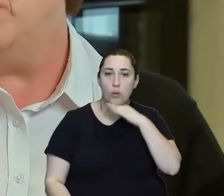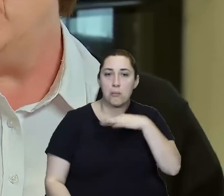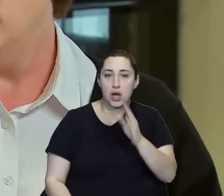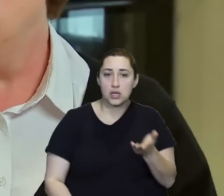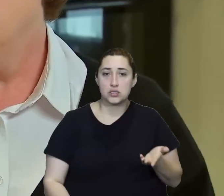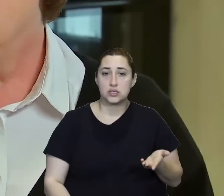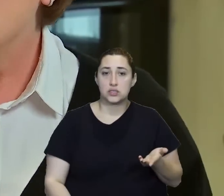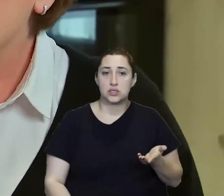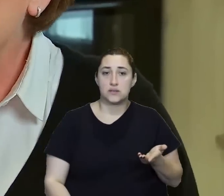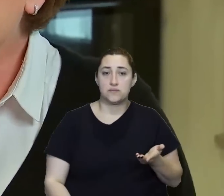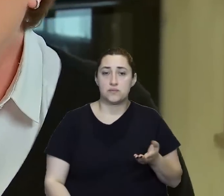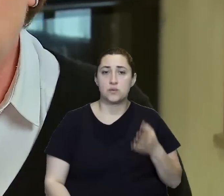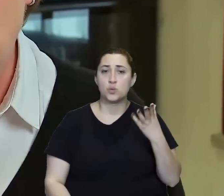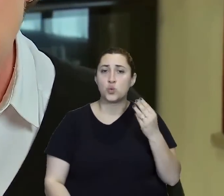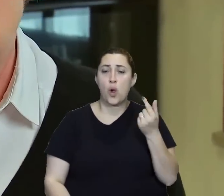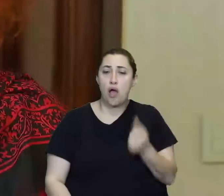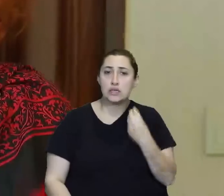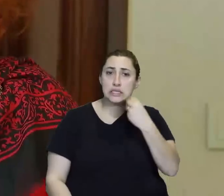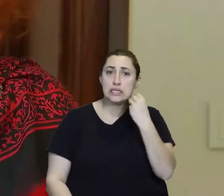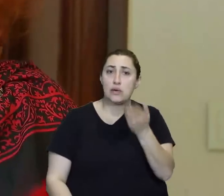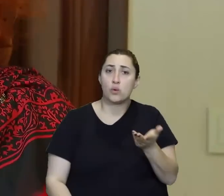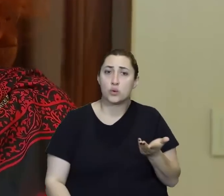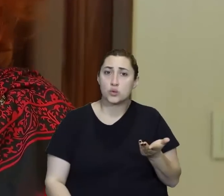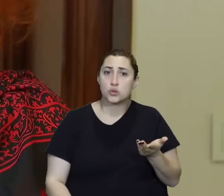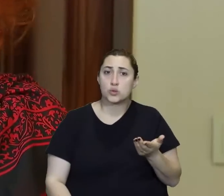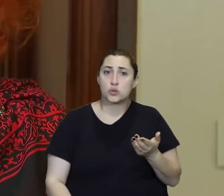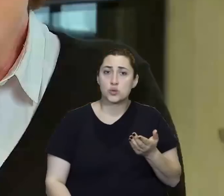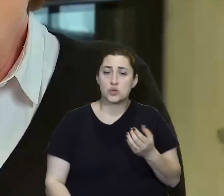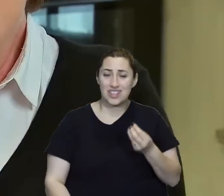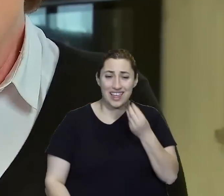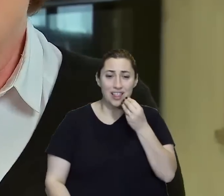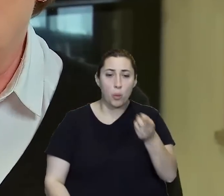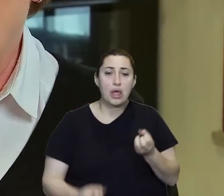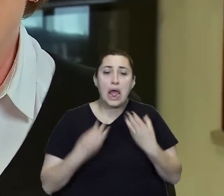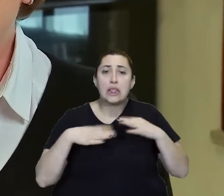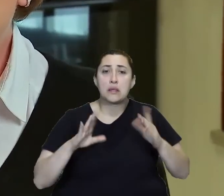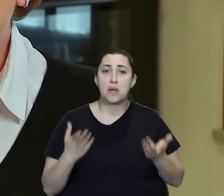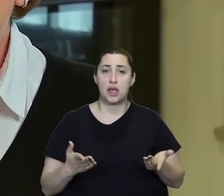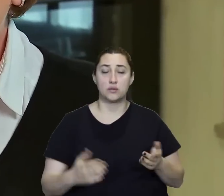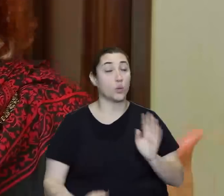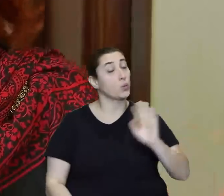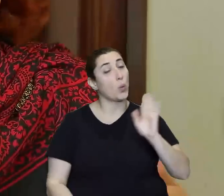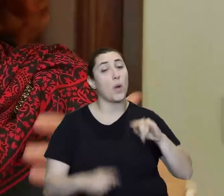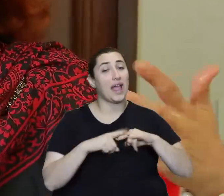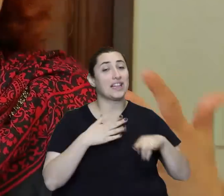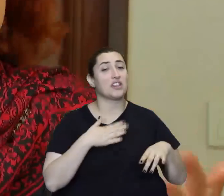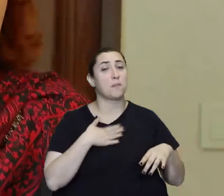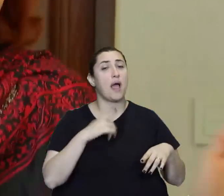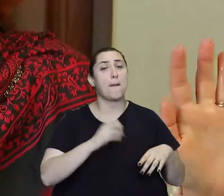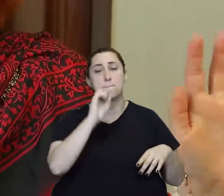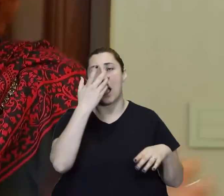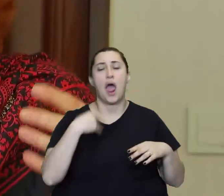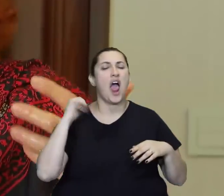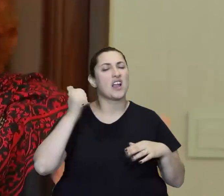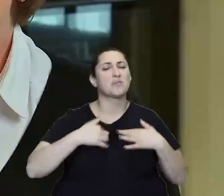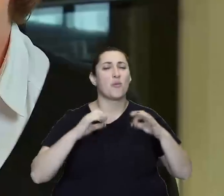doyulur mu Cevriye Hanım? Ya son zamanlarda çok az yiyorsunuz. İnsanın dişinin kovuğuna gitmez bunlar. Ay yok Hediyeciğim, ben her bahar